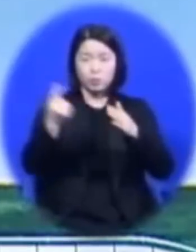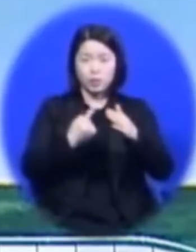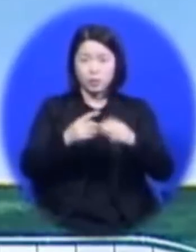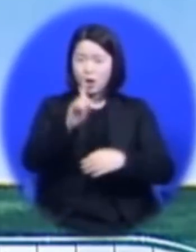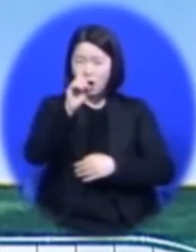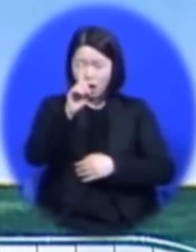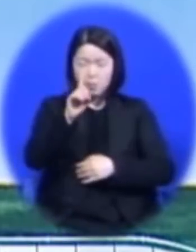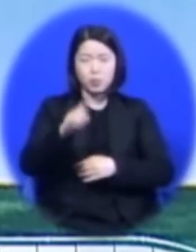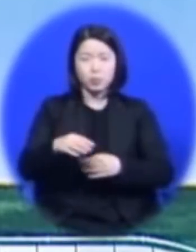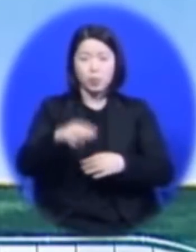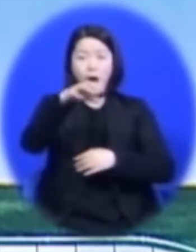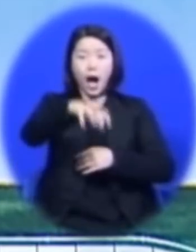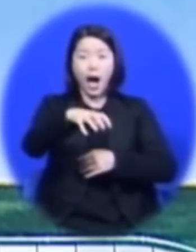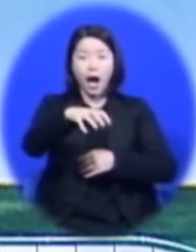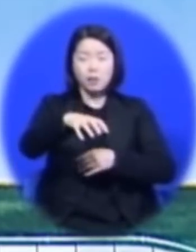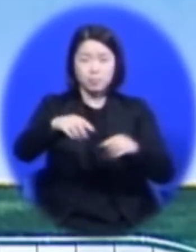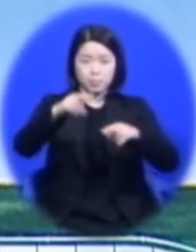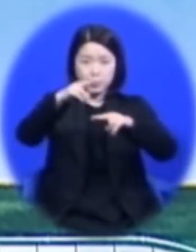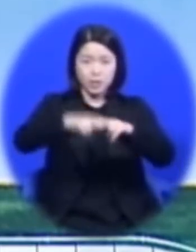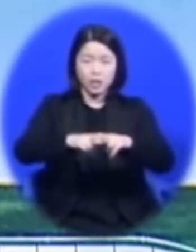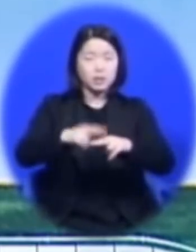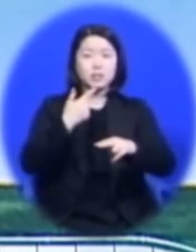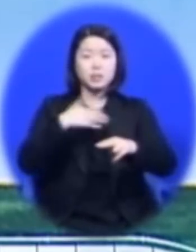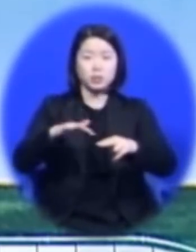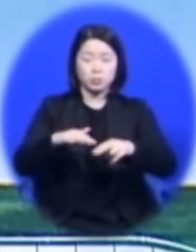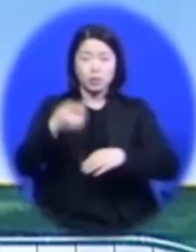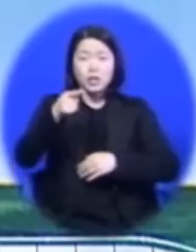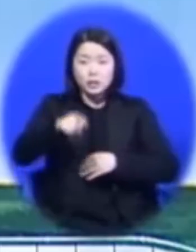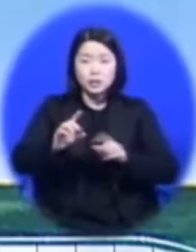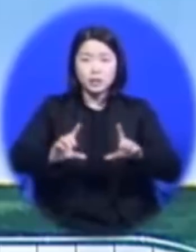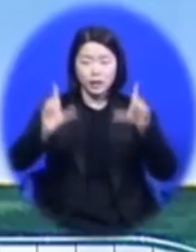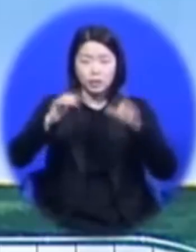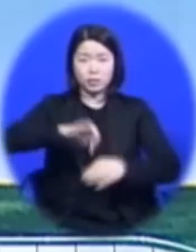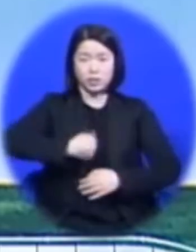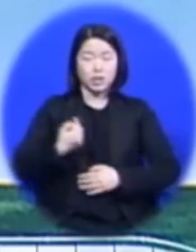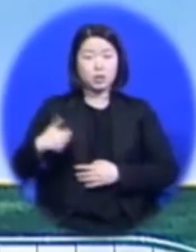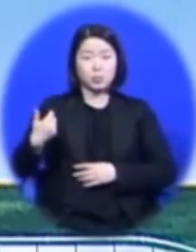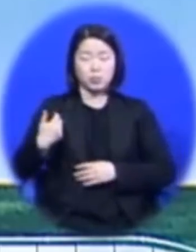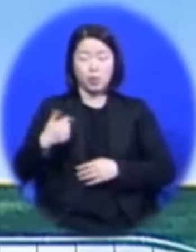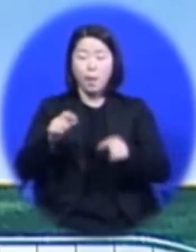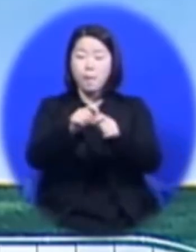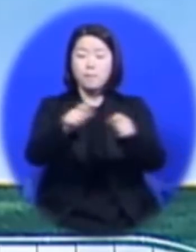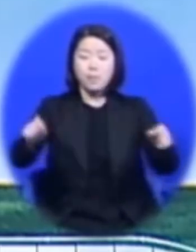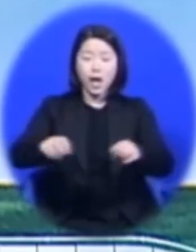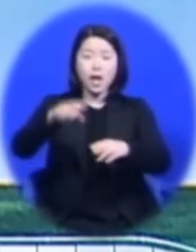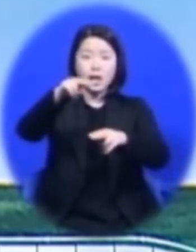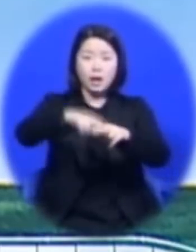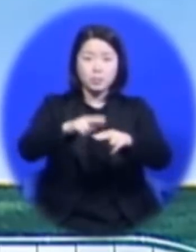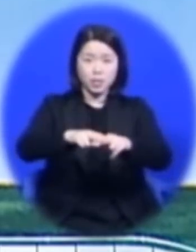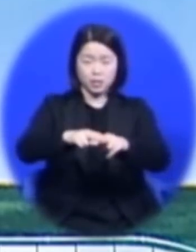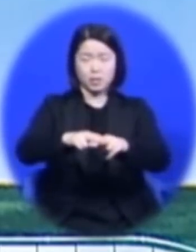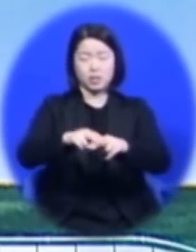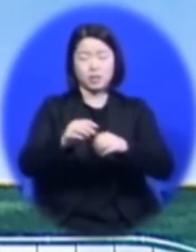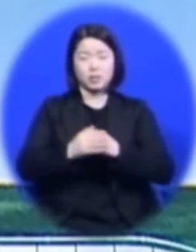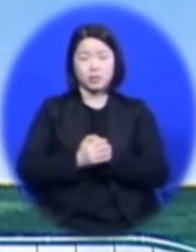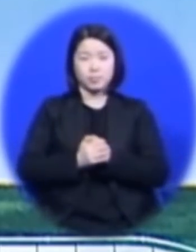한 번도 앞자리에 나와서 않는 얘기 없었는데 그 날은 자기도 모르게 맨 앞자리에 나왔습니다